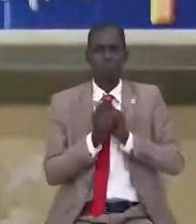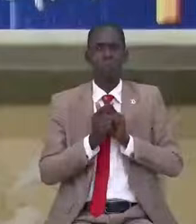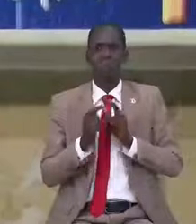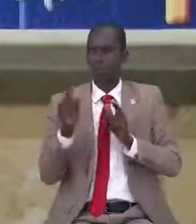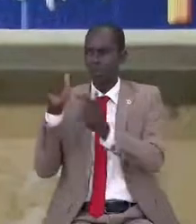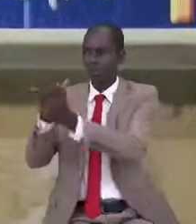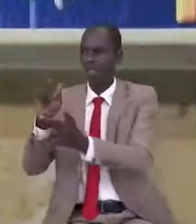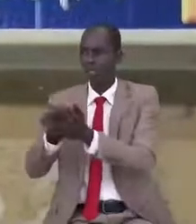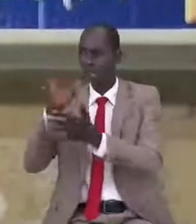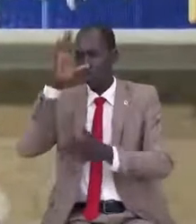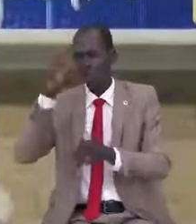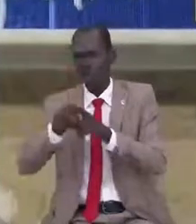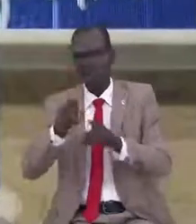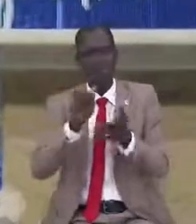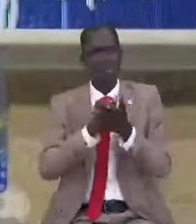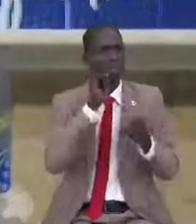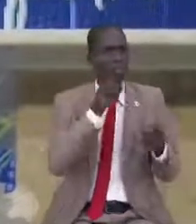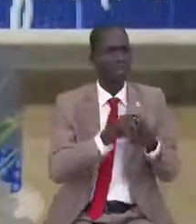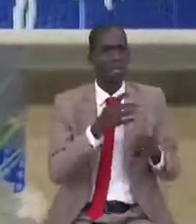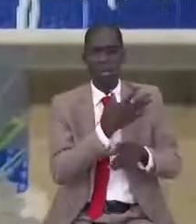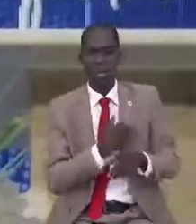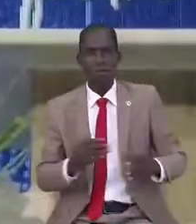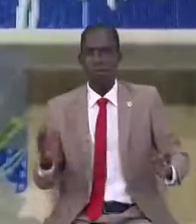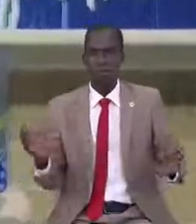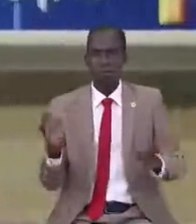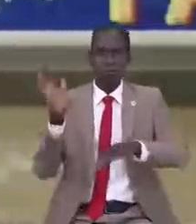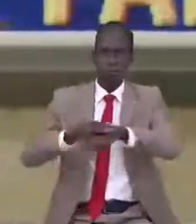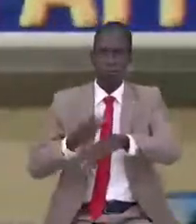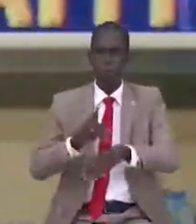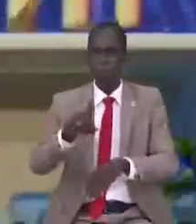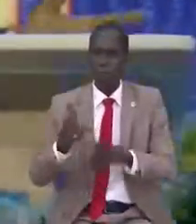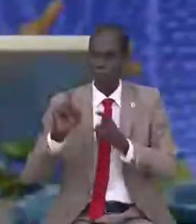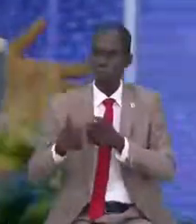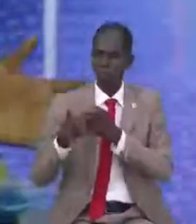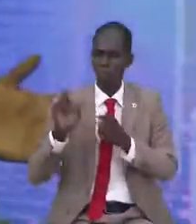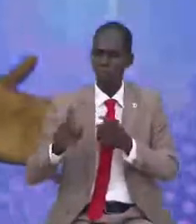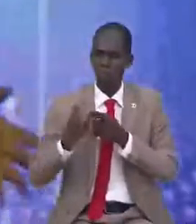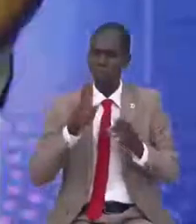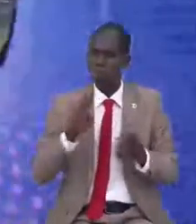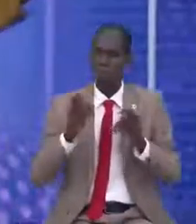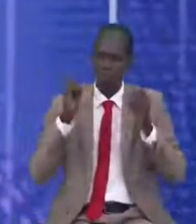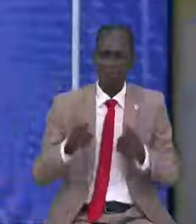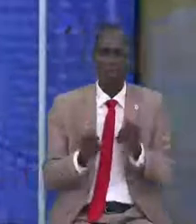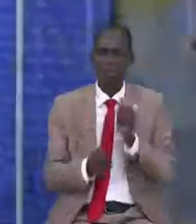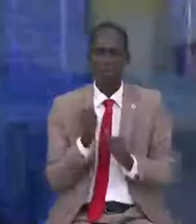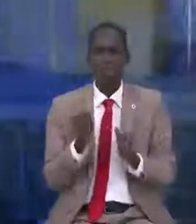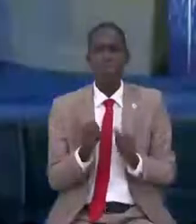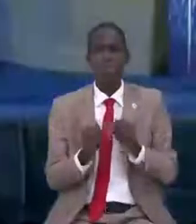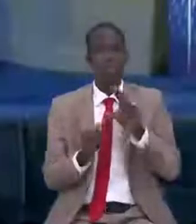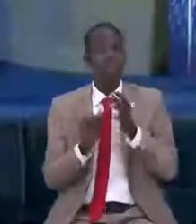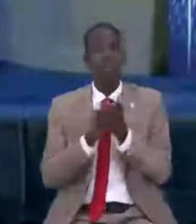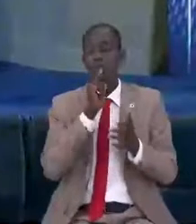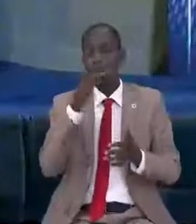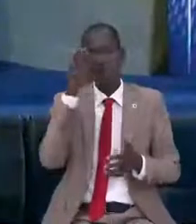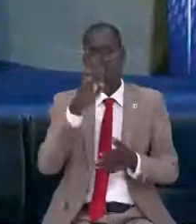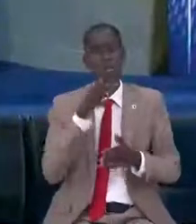ensemble. Veille sur toi. Tu ne dois pas aller donner un coup de poing à quelqu'un. Marche! Va vite! Ce n'est pas le